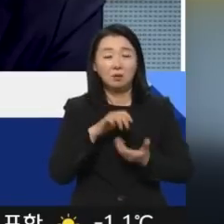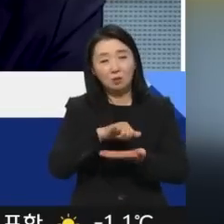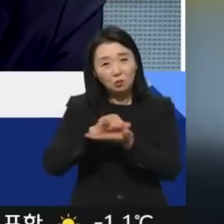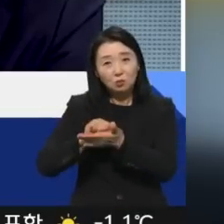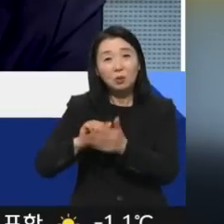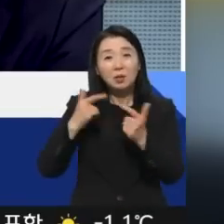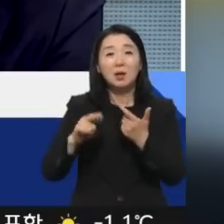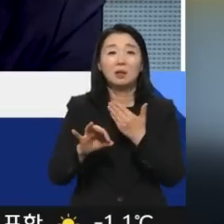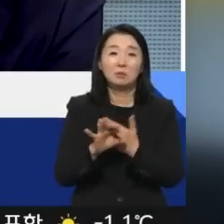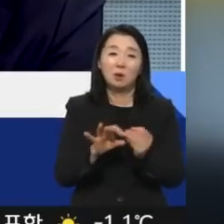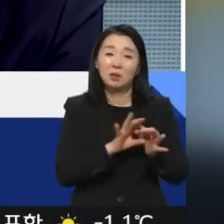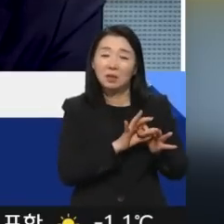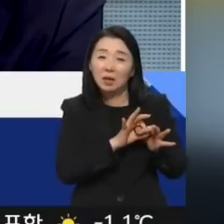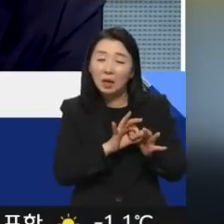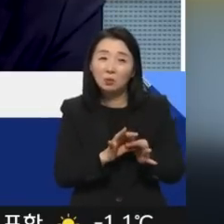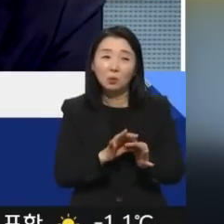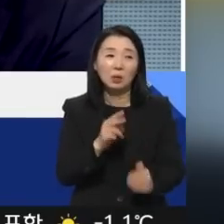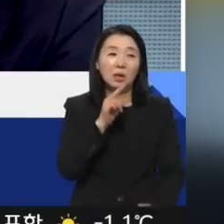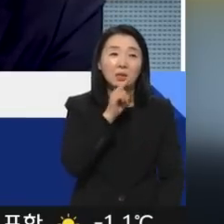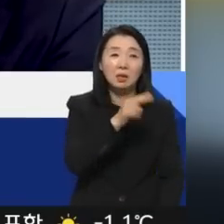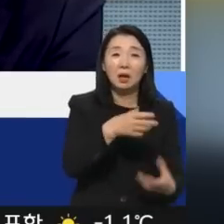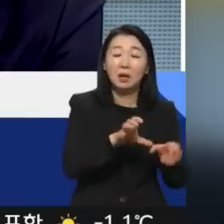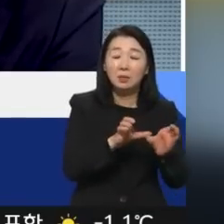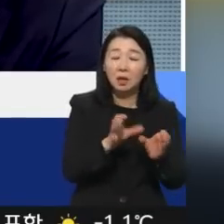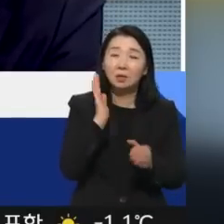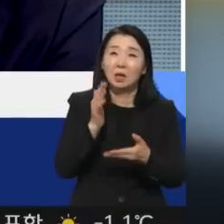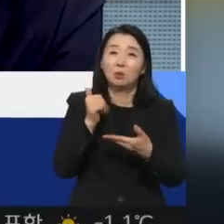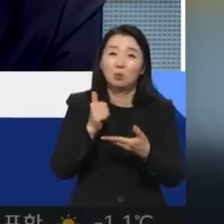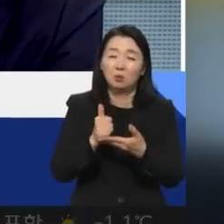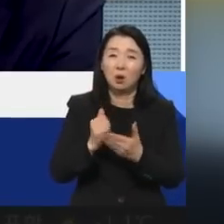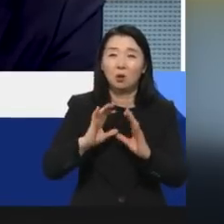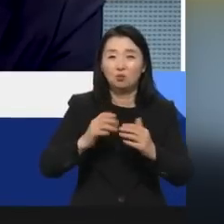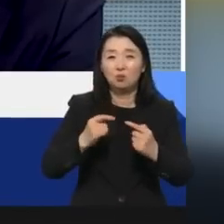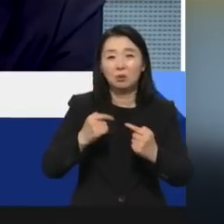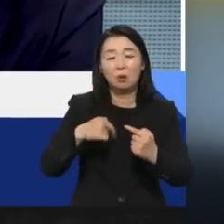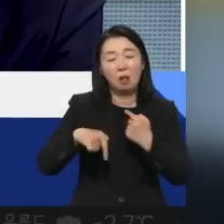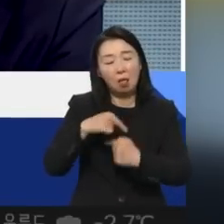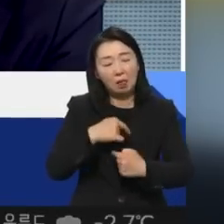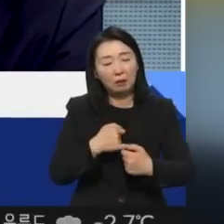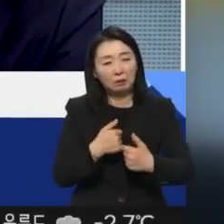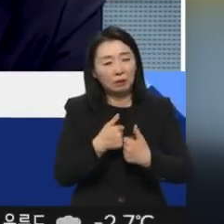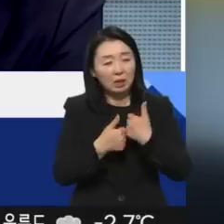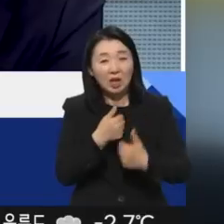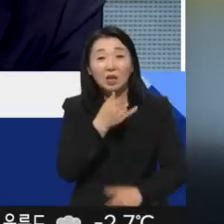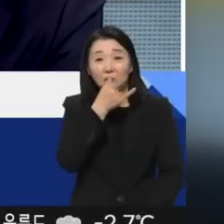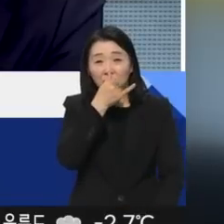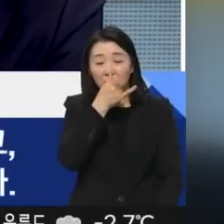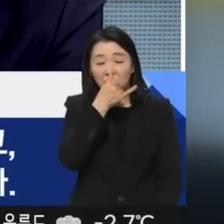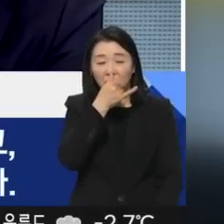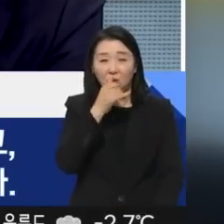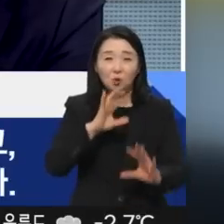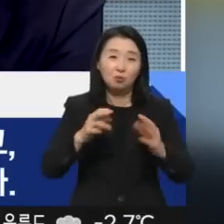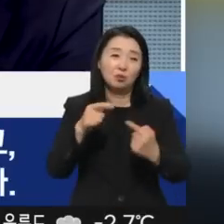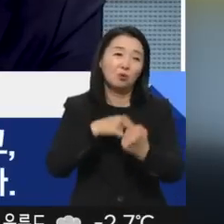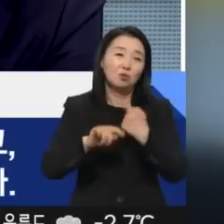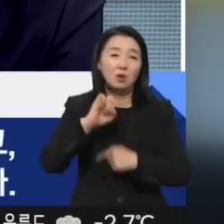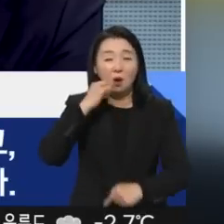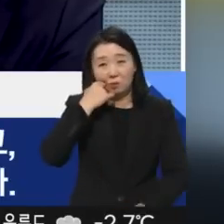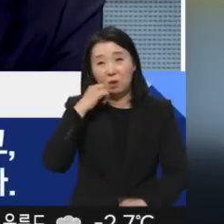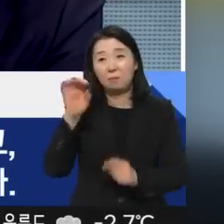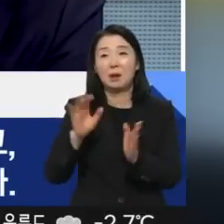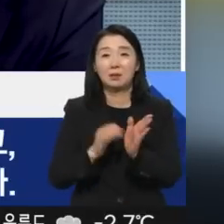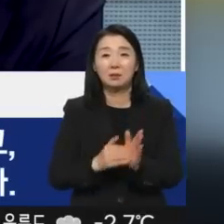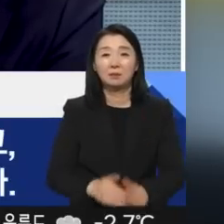수용하지 않으면 계속 야당과 대통령 국정이 계속 갈등이 고조되면서 전국을 운영하기, 국정 운영하기 어렵습니다.